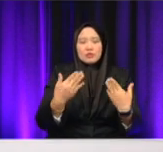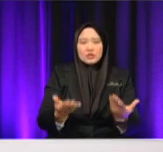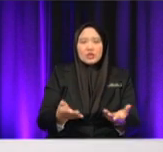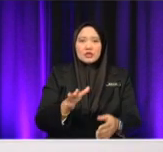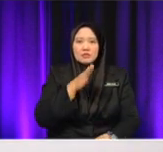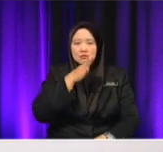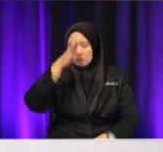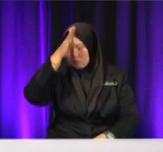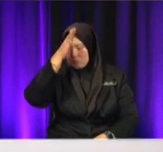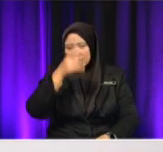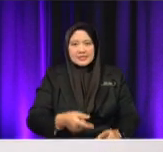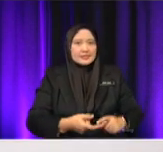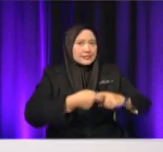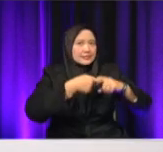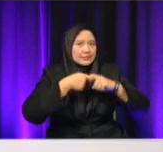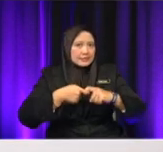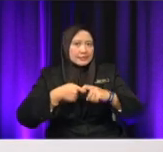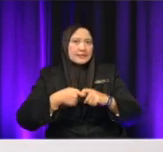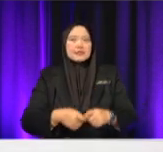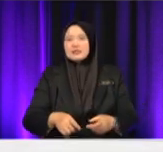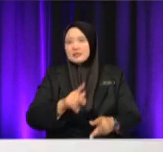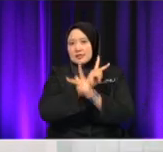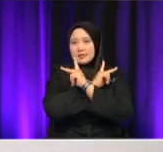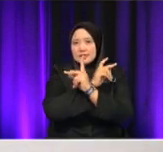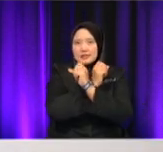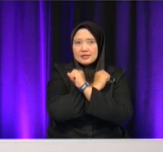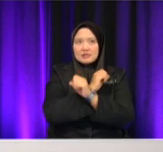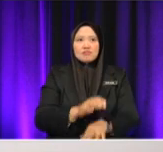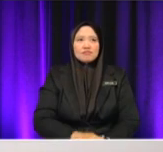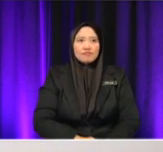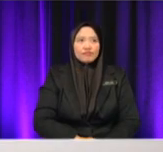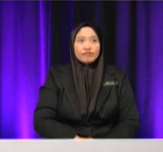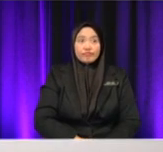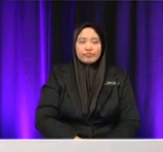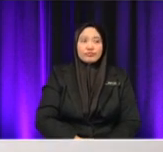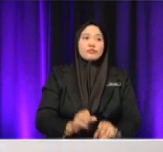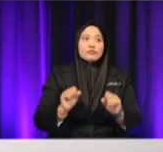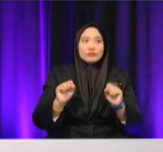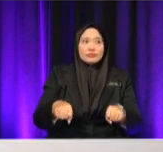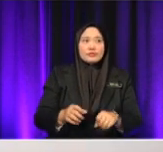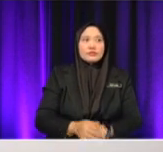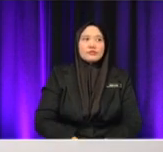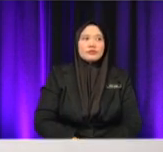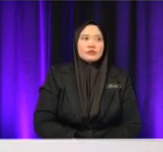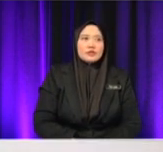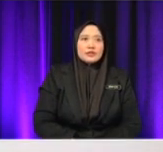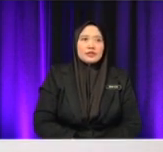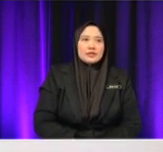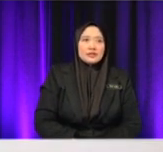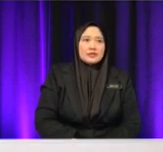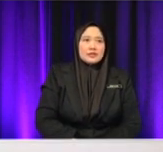mengirakan kasih sayang ada ibu kongsi ah Adli naci Silet Adlin